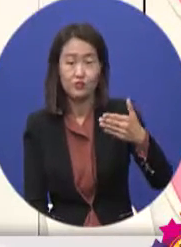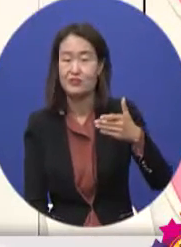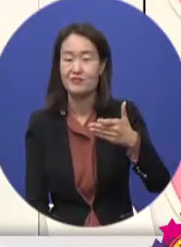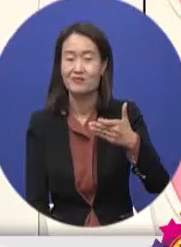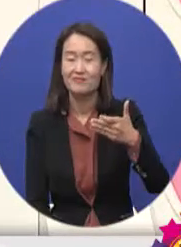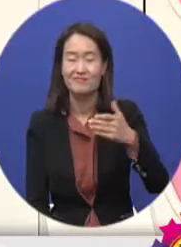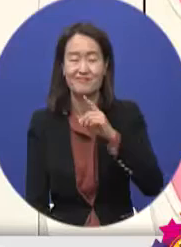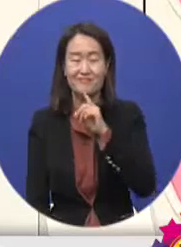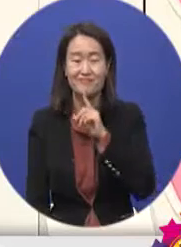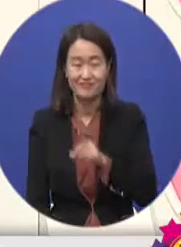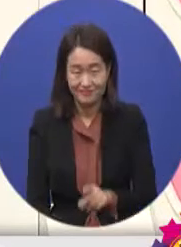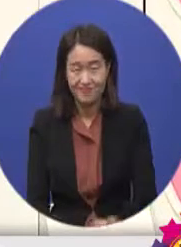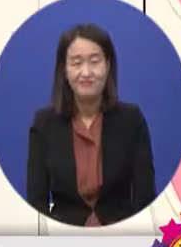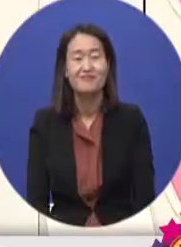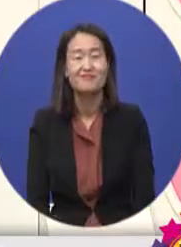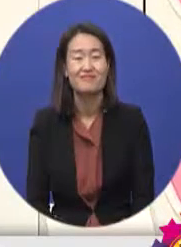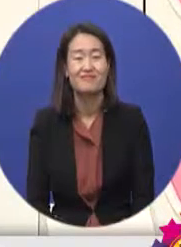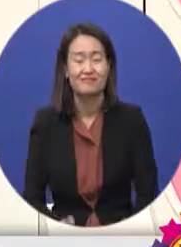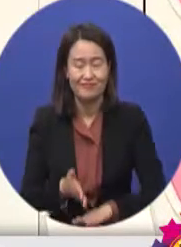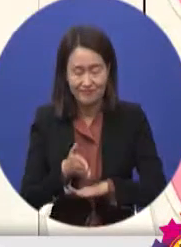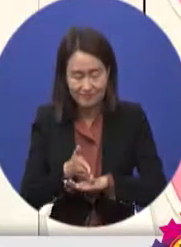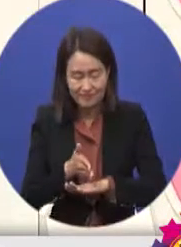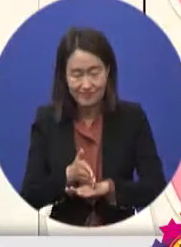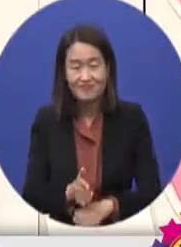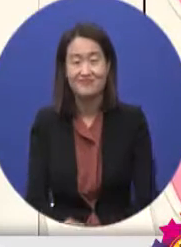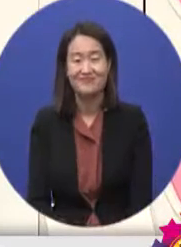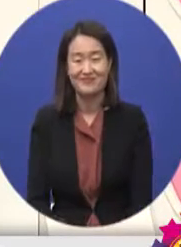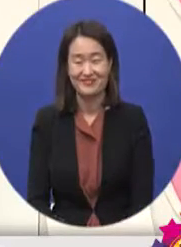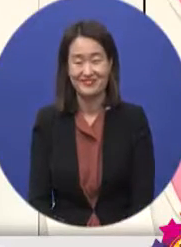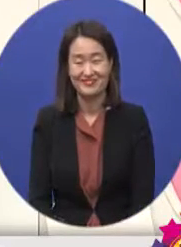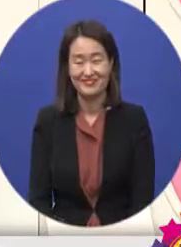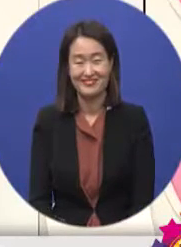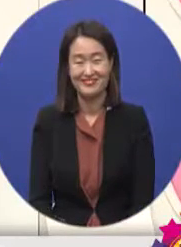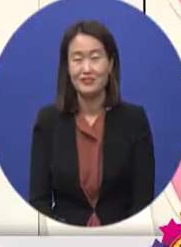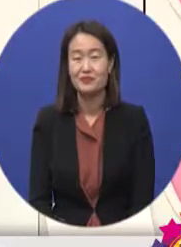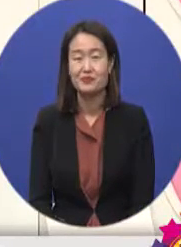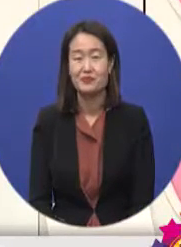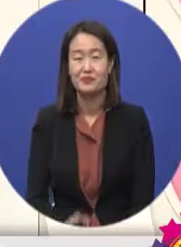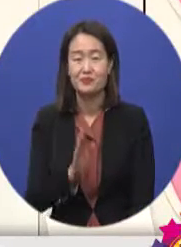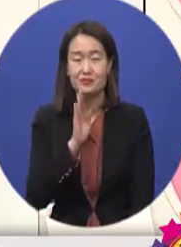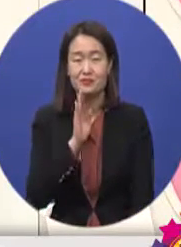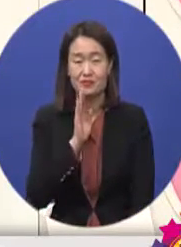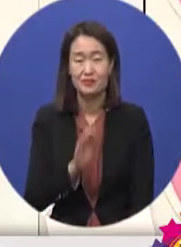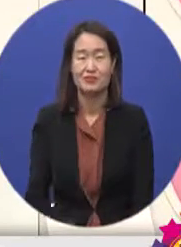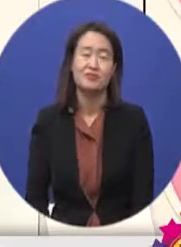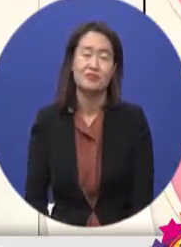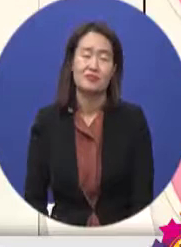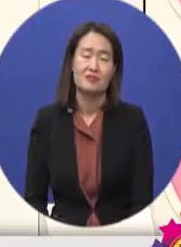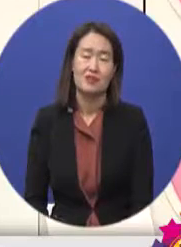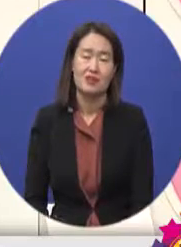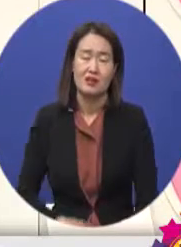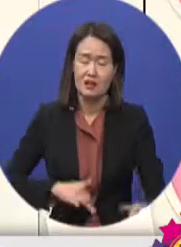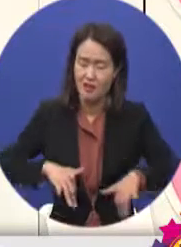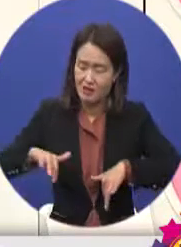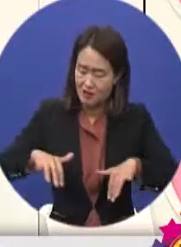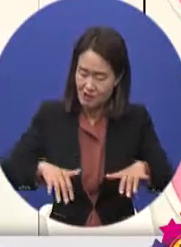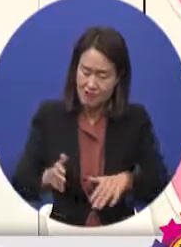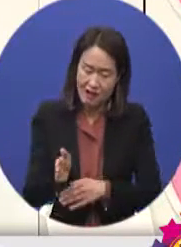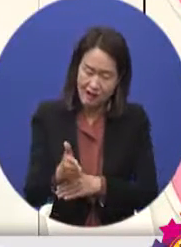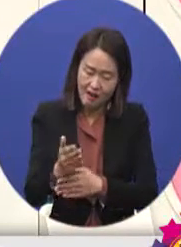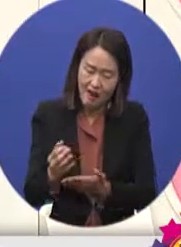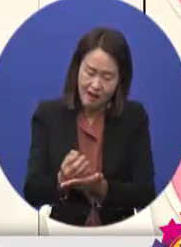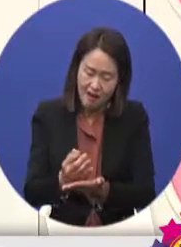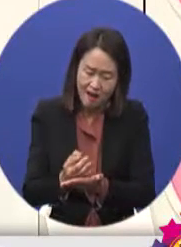가사 9점, 보너스 10점. 어머니 감사합니다. 그렇게 바깥에 난장에서 생선 파시고